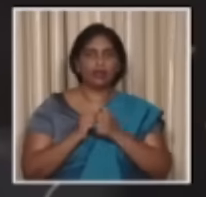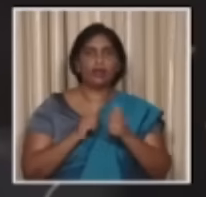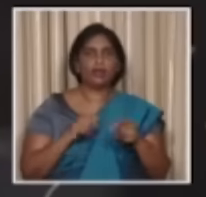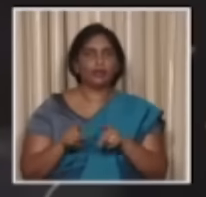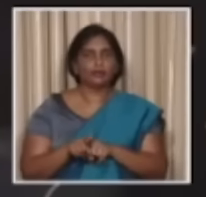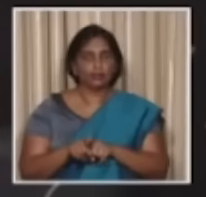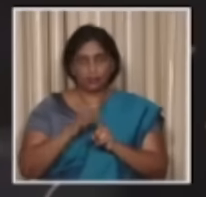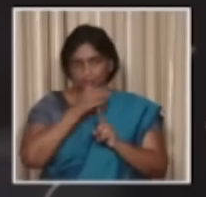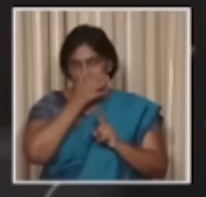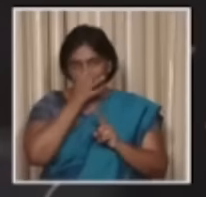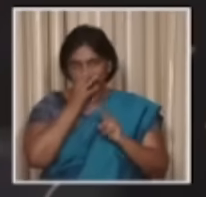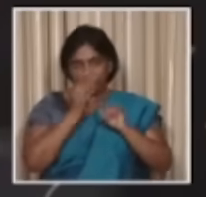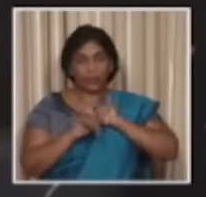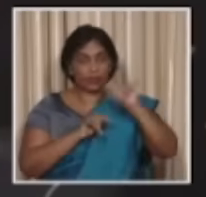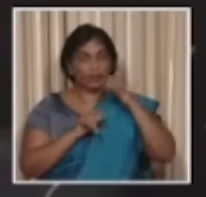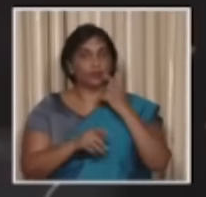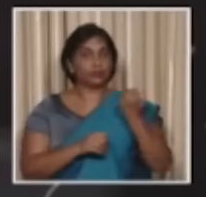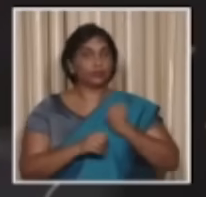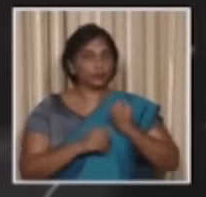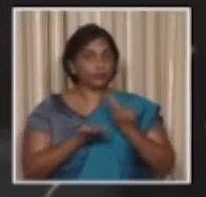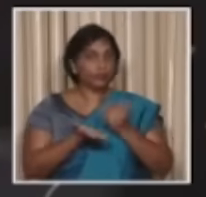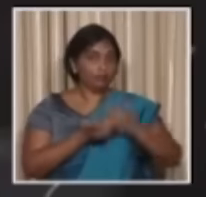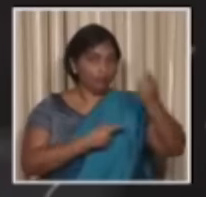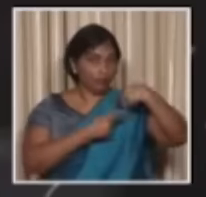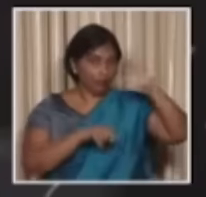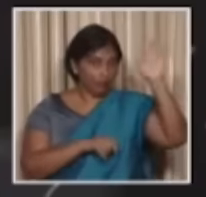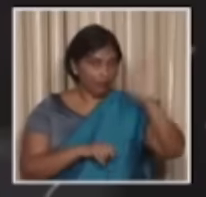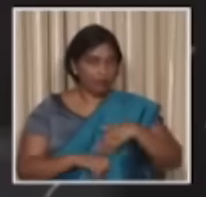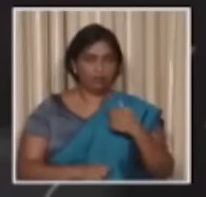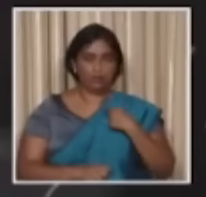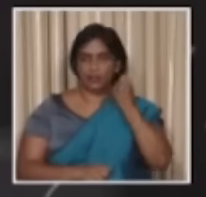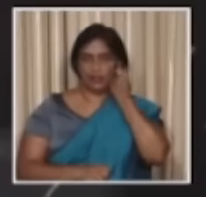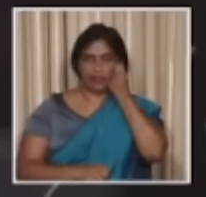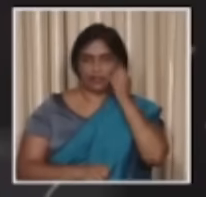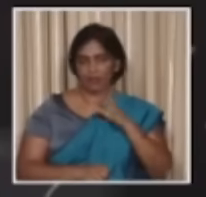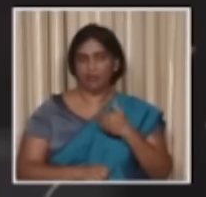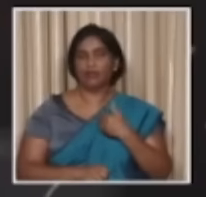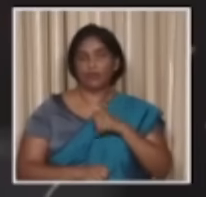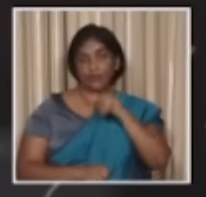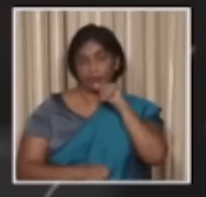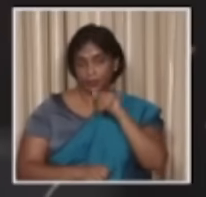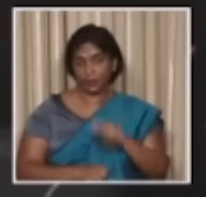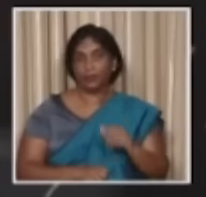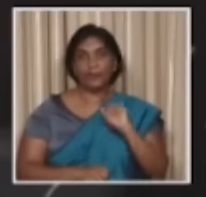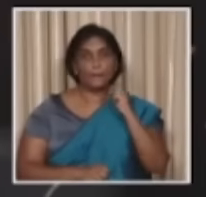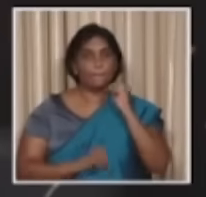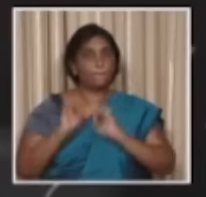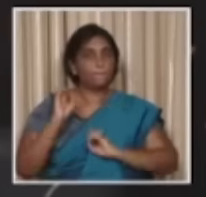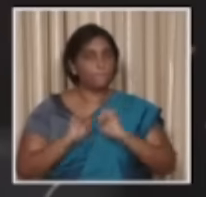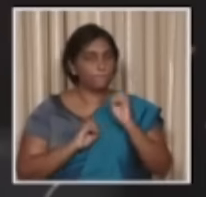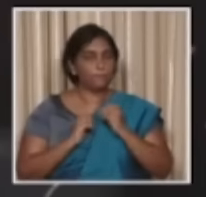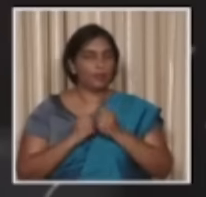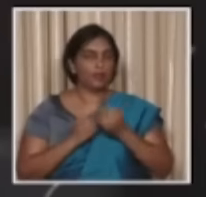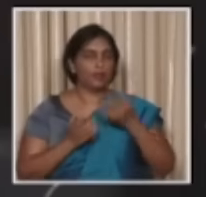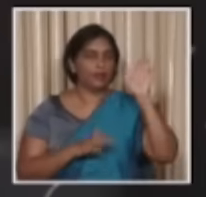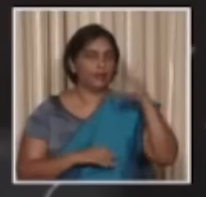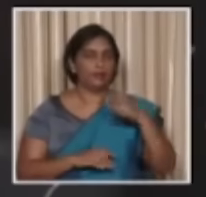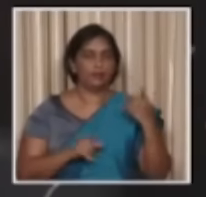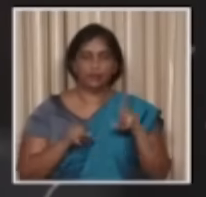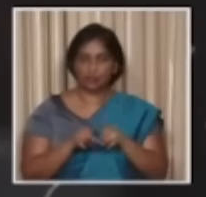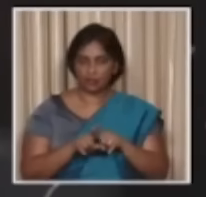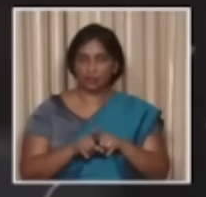ගියපු වෛද්‍යවරු නැවත ආපහු එයිද කියන එක ගැන අපට සැකයක් තියෙනවා අනිවාර්යයෙන් මේකෙන් 50%ක්වත් එන්නේ නැහැ